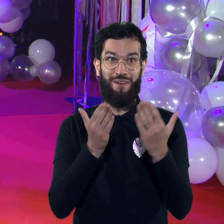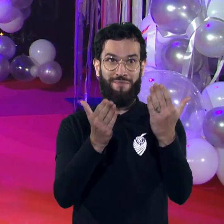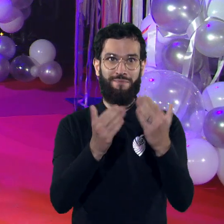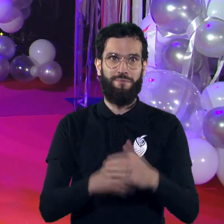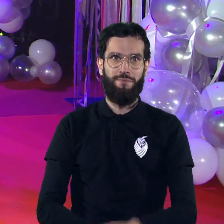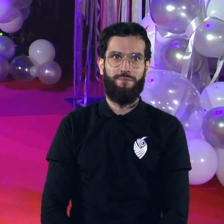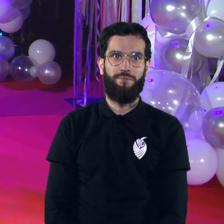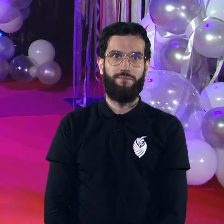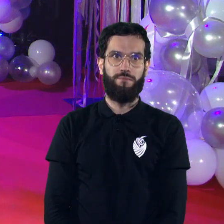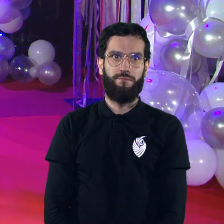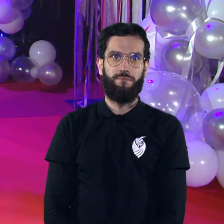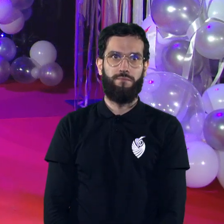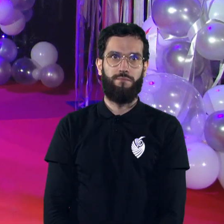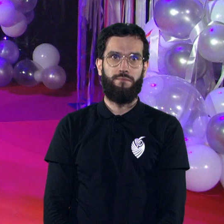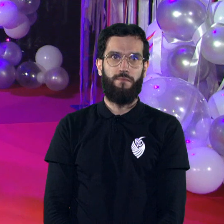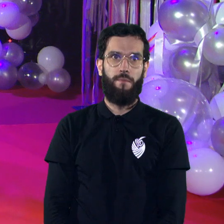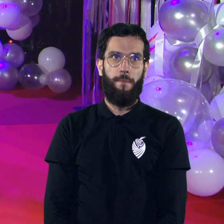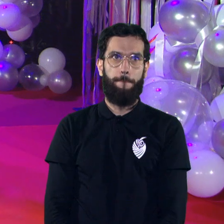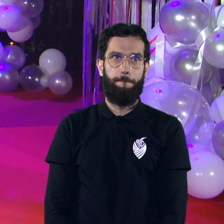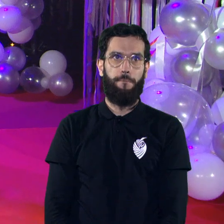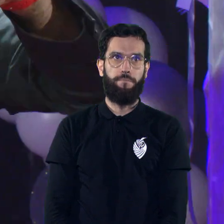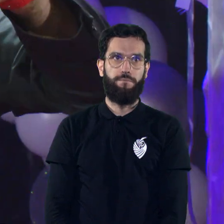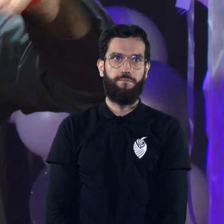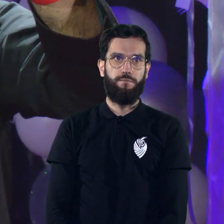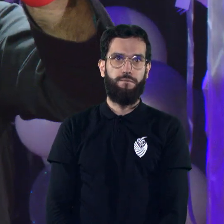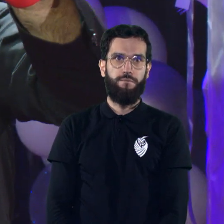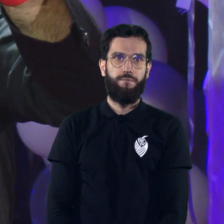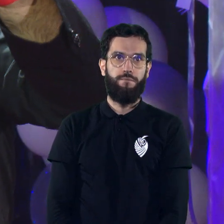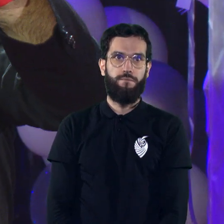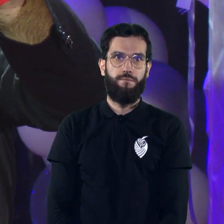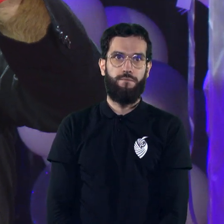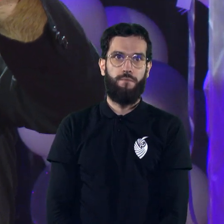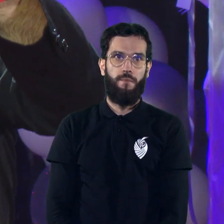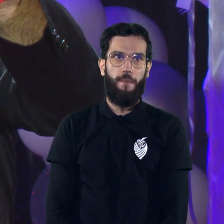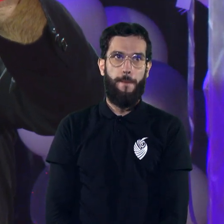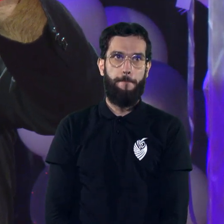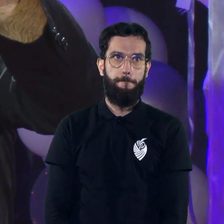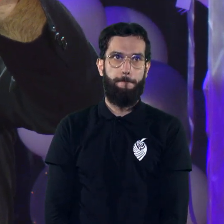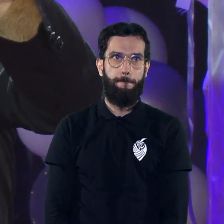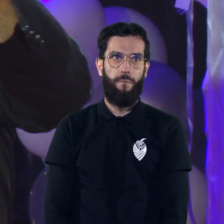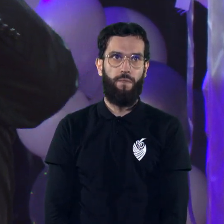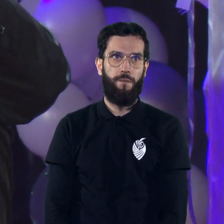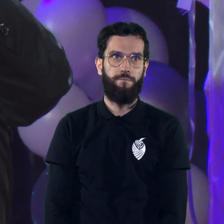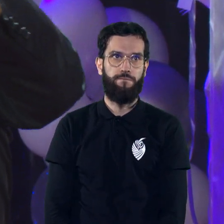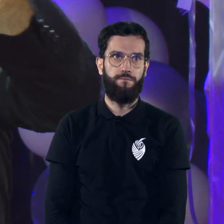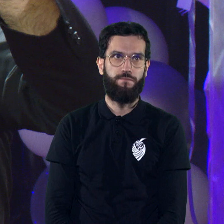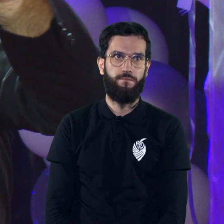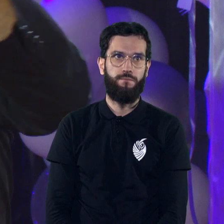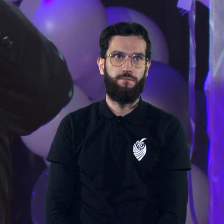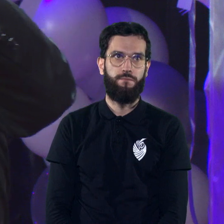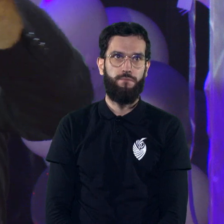ruku. Ľava to je tak, kde je palec na pravej strane. Hej? Tak. Takto oddelte ukazovák. Môžete cvakať.